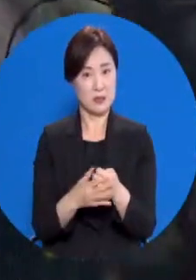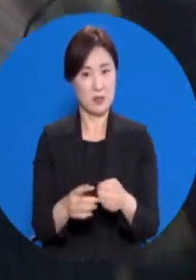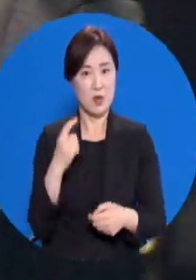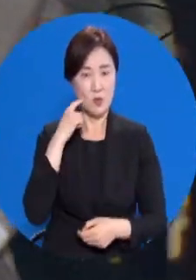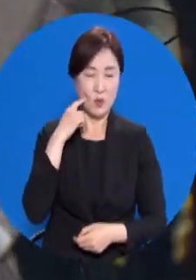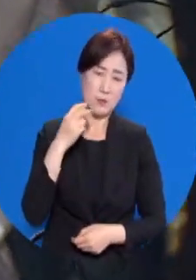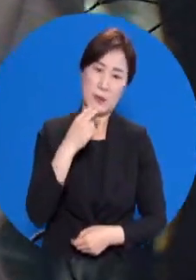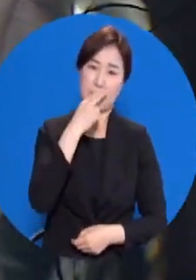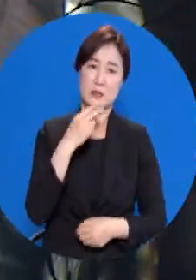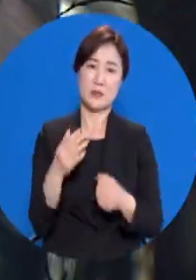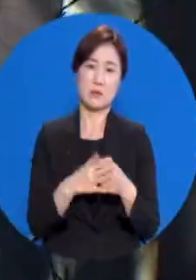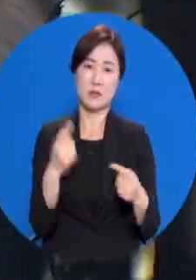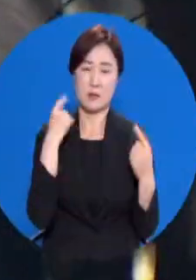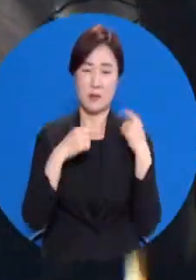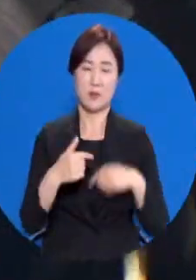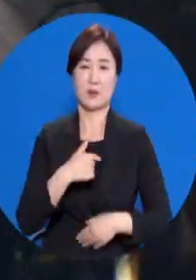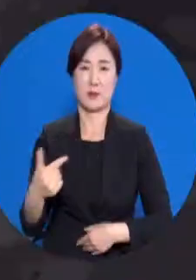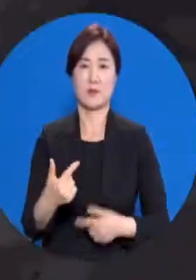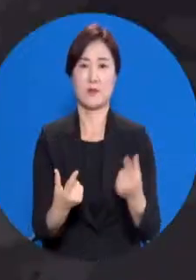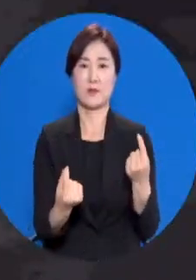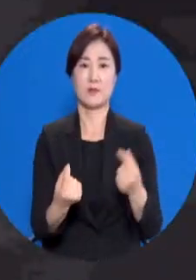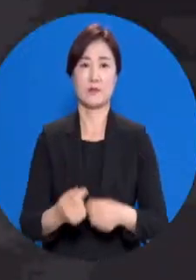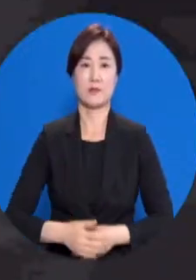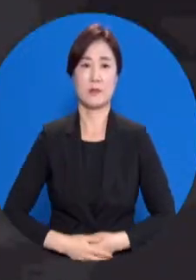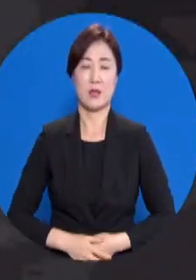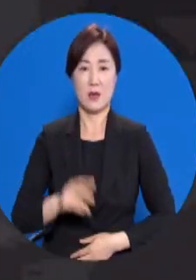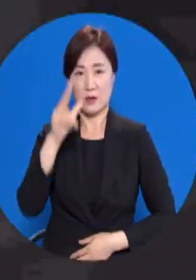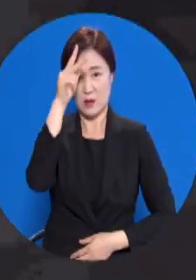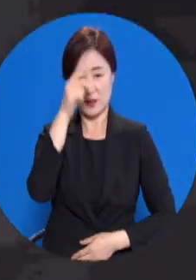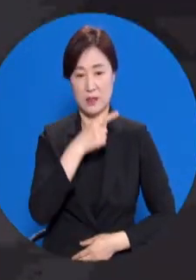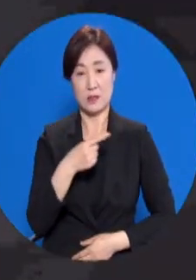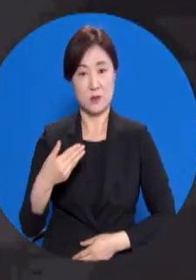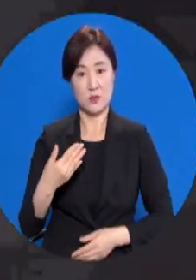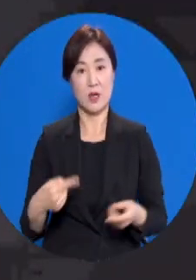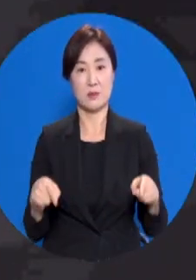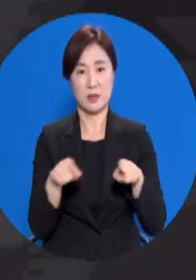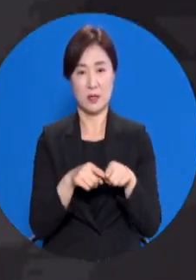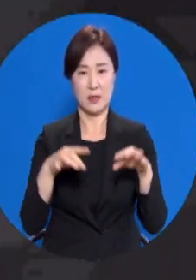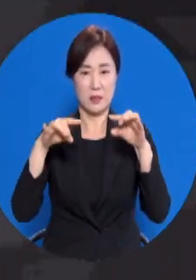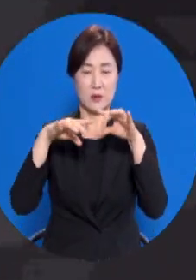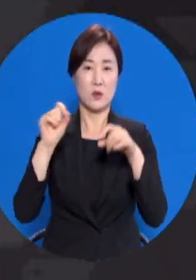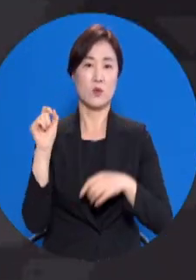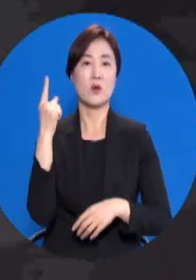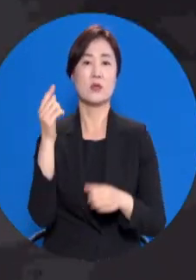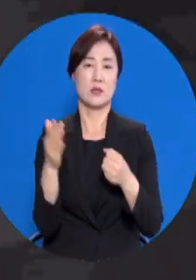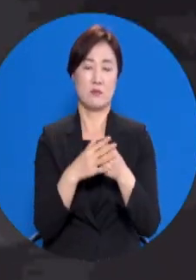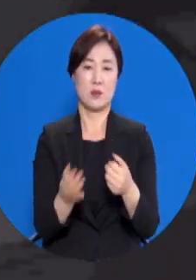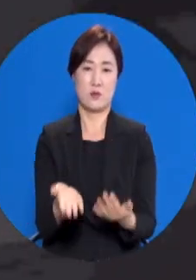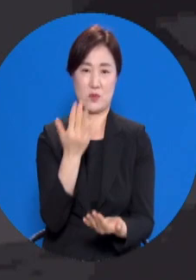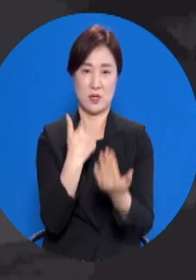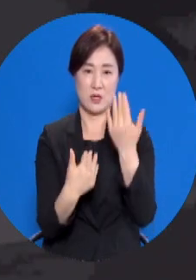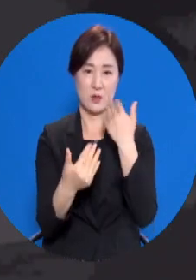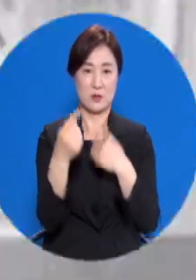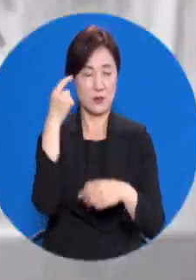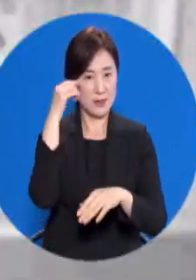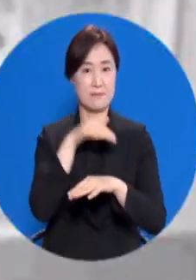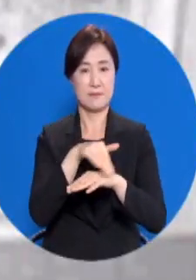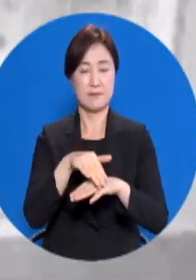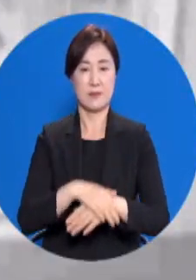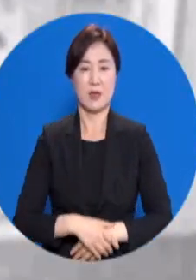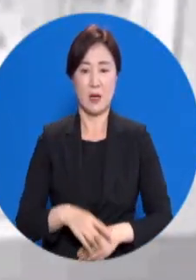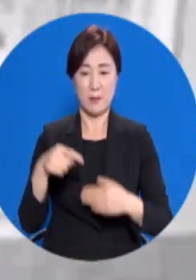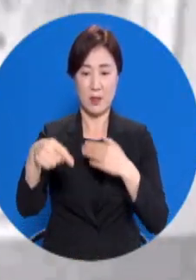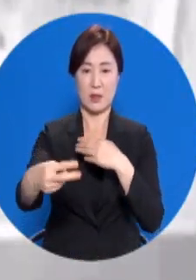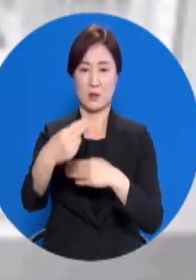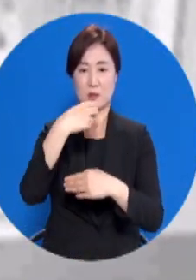인한 피해가 컸던 것으로 보입니다. 경찰과 소방당국은 전기적 요인으로 불이 난 것으로 추정하고 있는데 외부